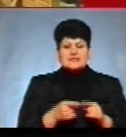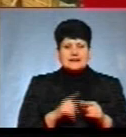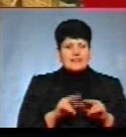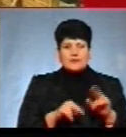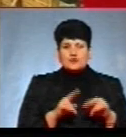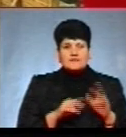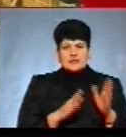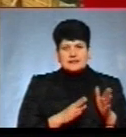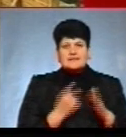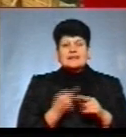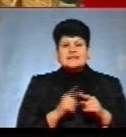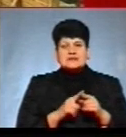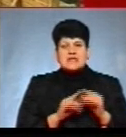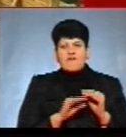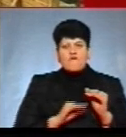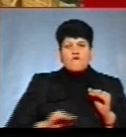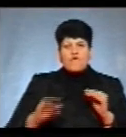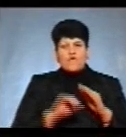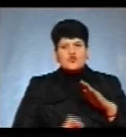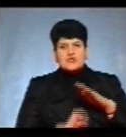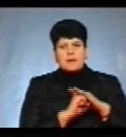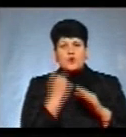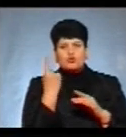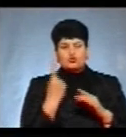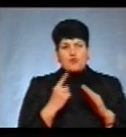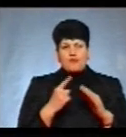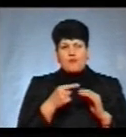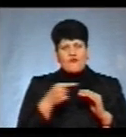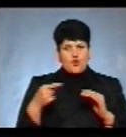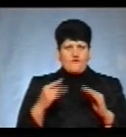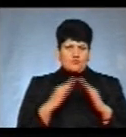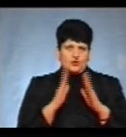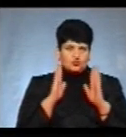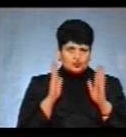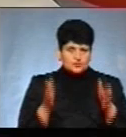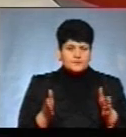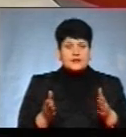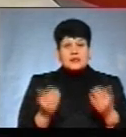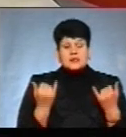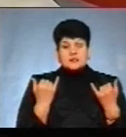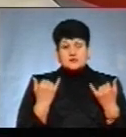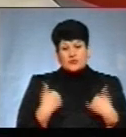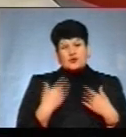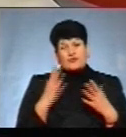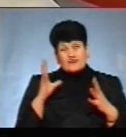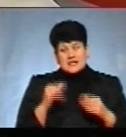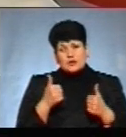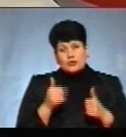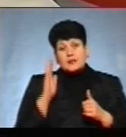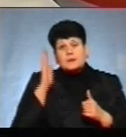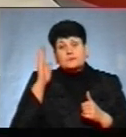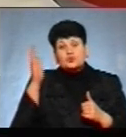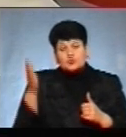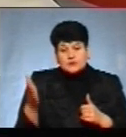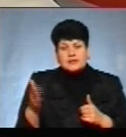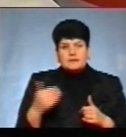будівництво. Це відповідний фундамент, це одноповерхова будівля. От сьогодні, я думаю, що якщо, дасть Бог, все буде